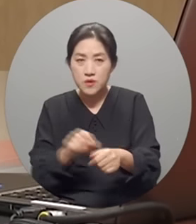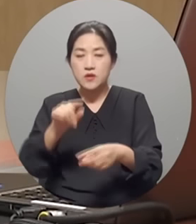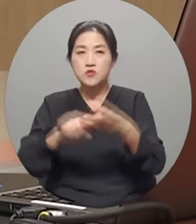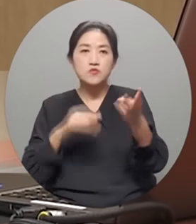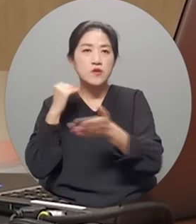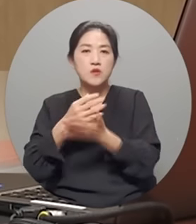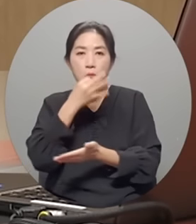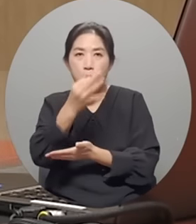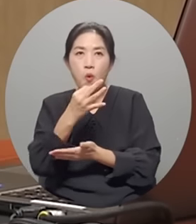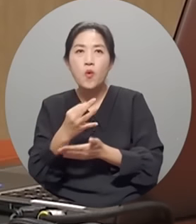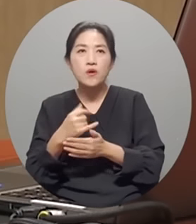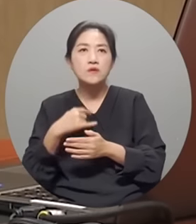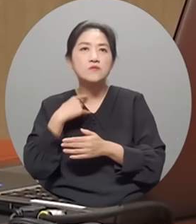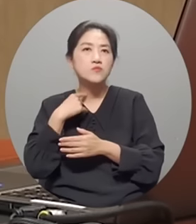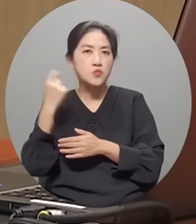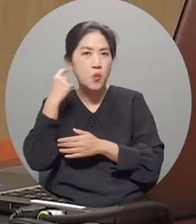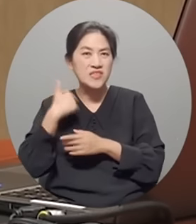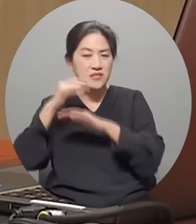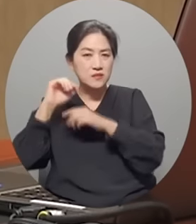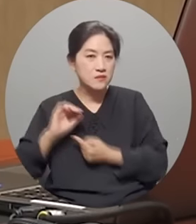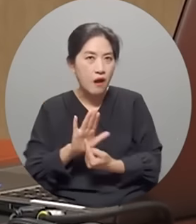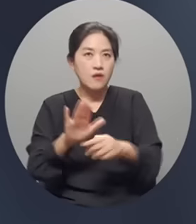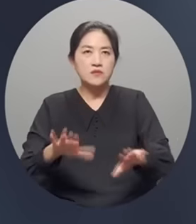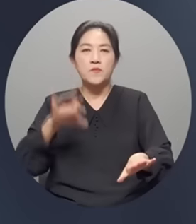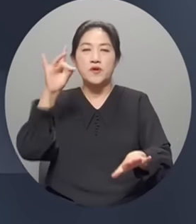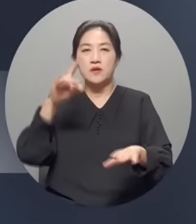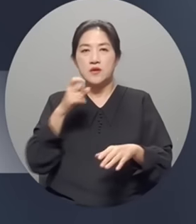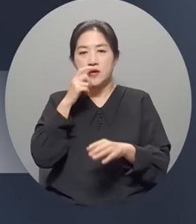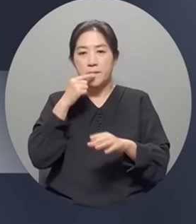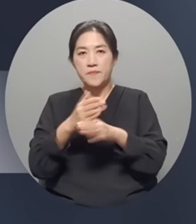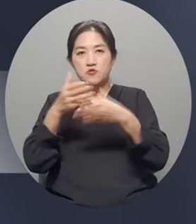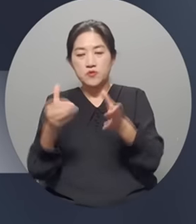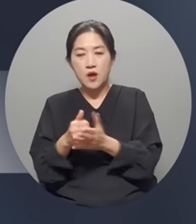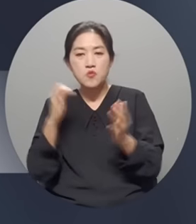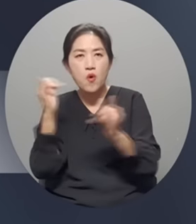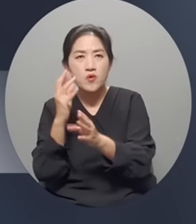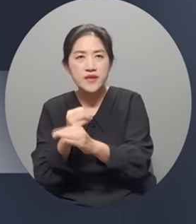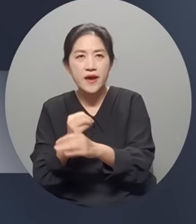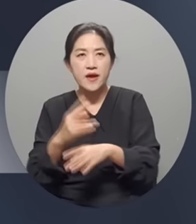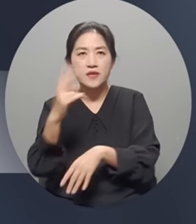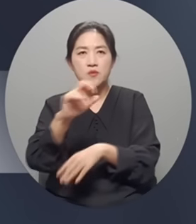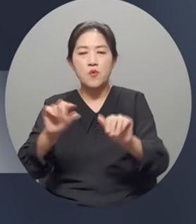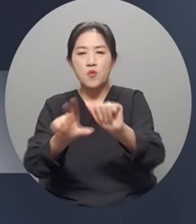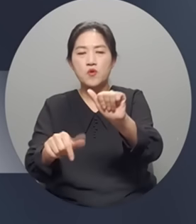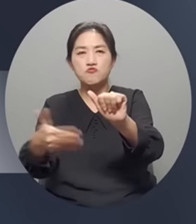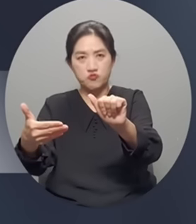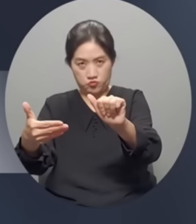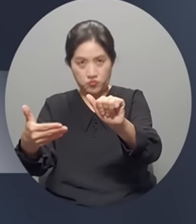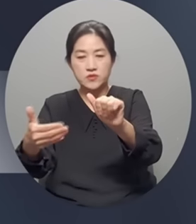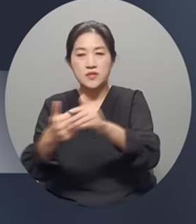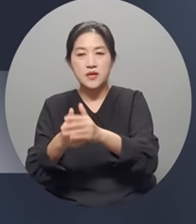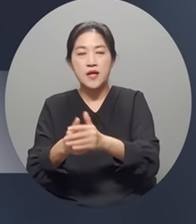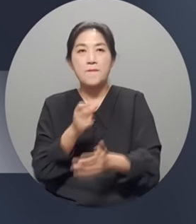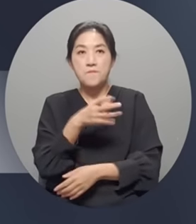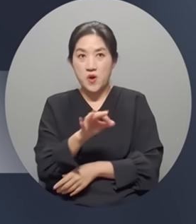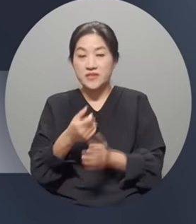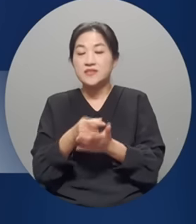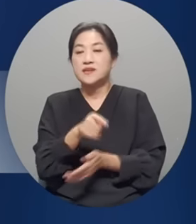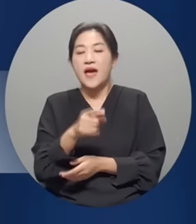건 이번이 처음입니다. 민주당은 통화 시점은 2022년 5월 9일인데 명 씨가 한 달